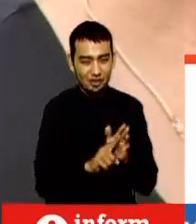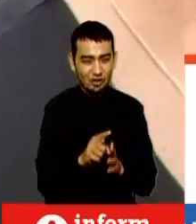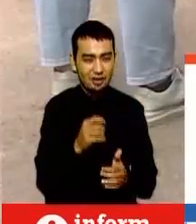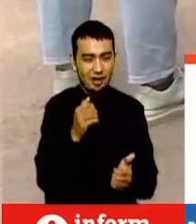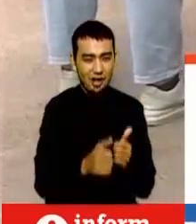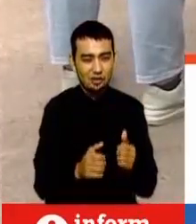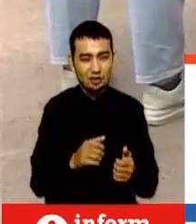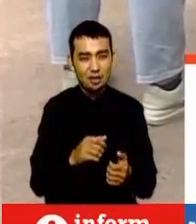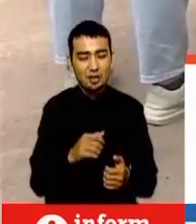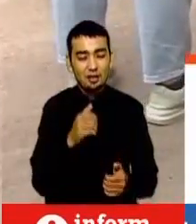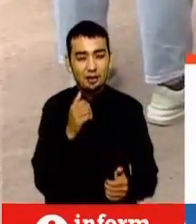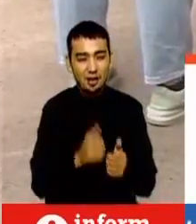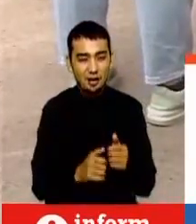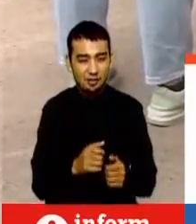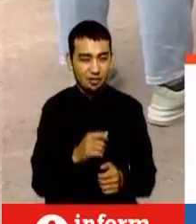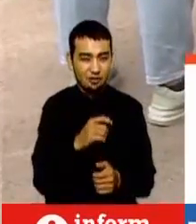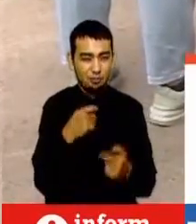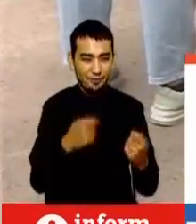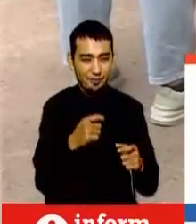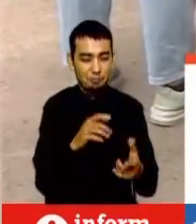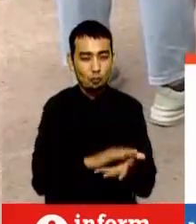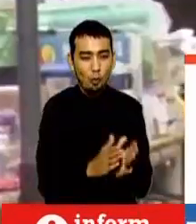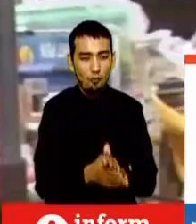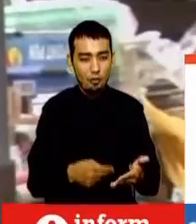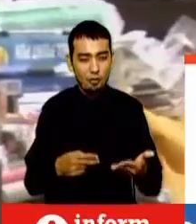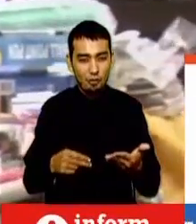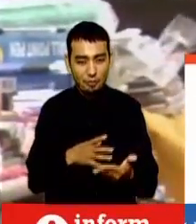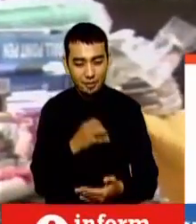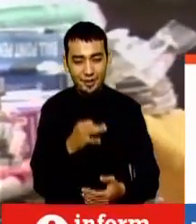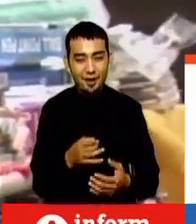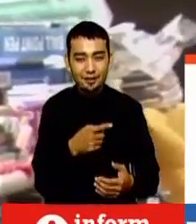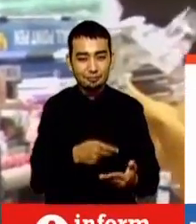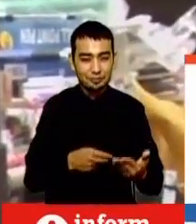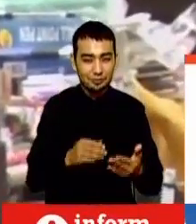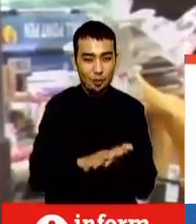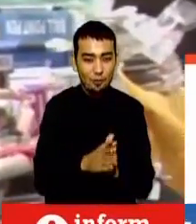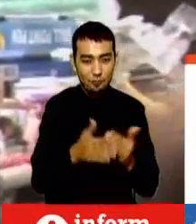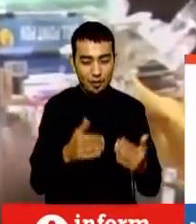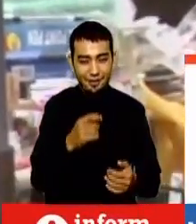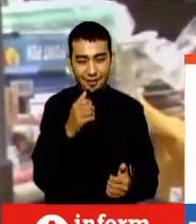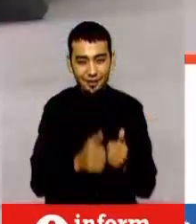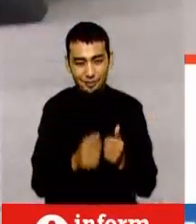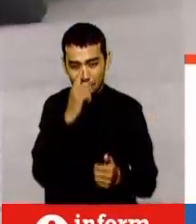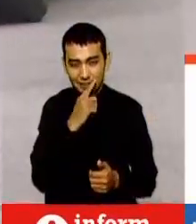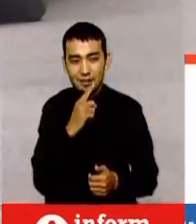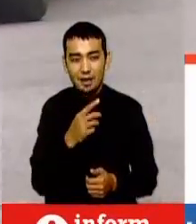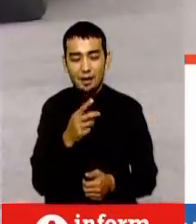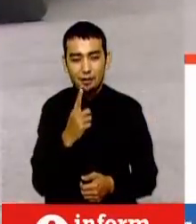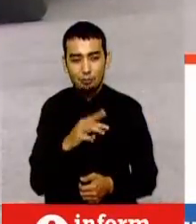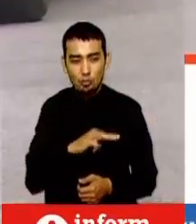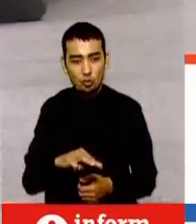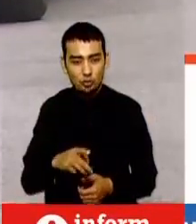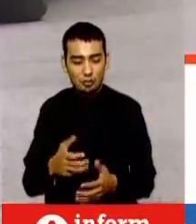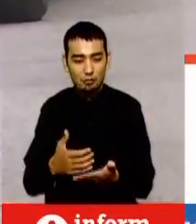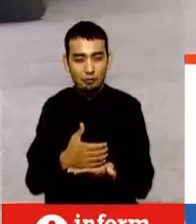кәсіпкерді келісім шартқа отыруға мәжбүрлеген. Әрі сол шарт негізінде саудагерлерден ай сайын 1 миллион теңгеден жинап